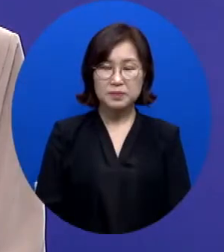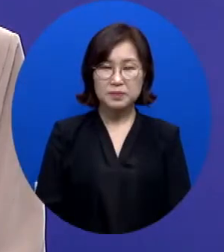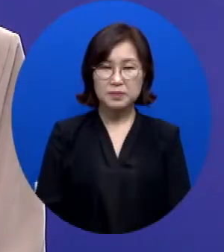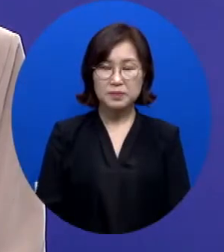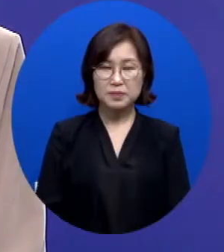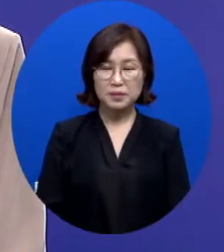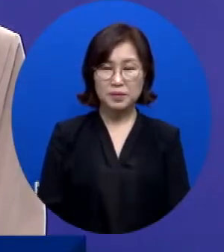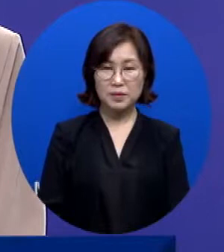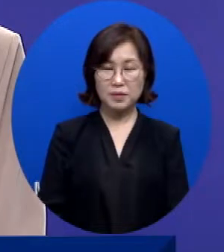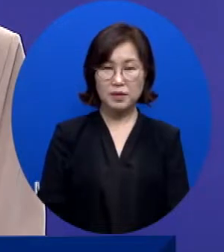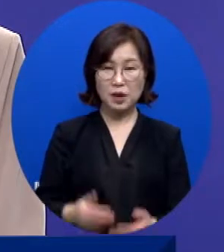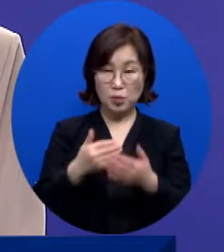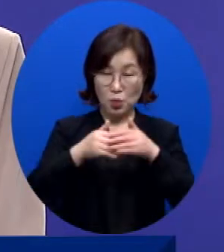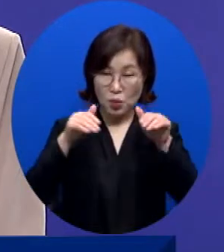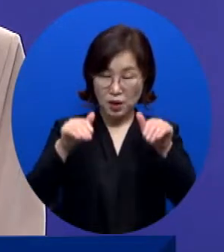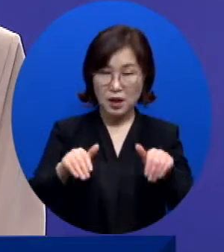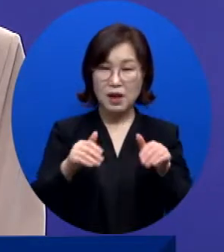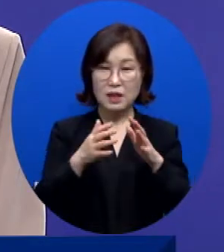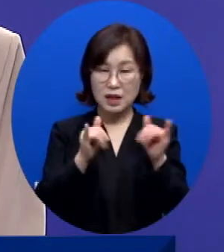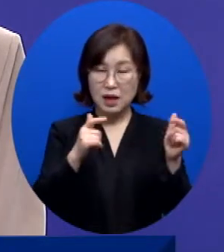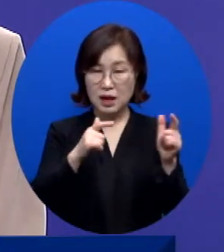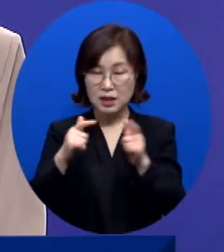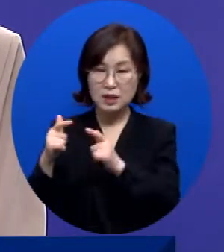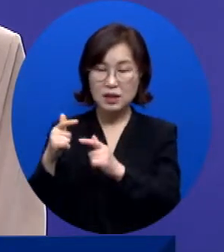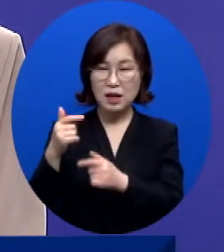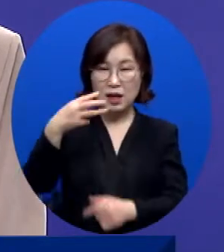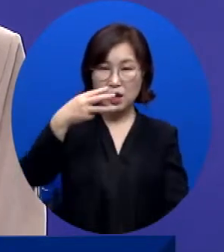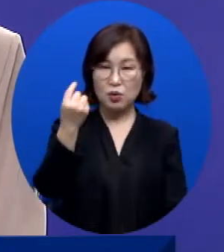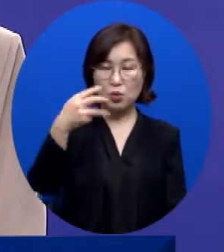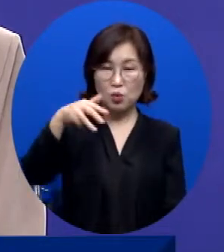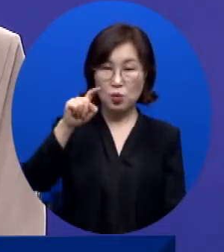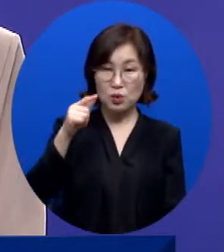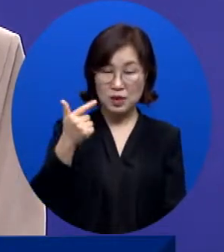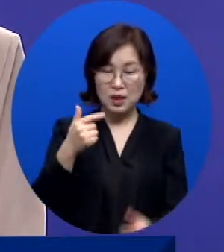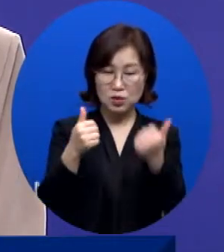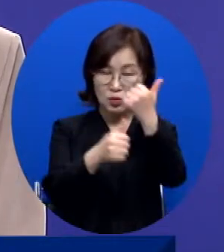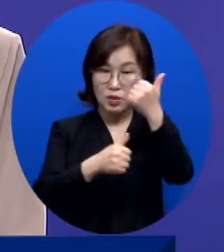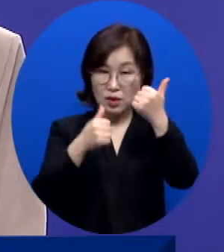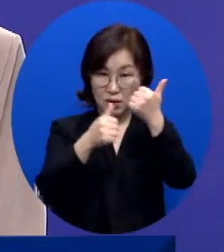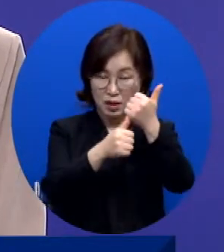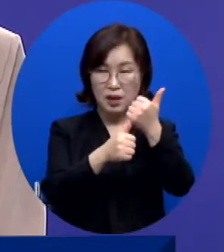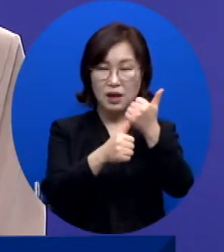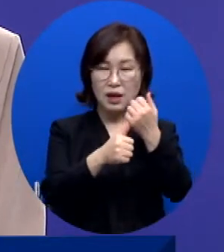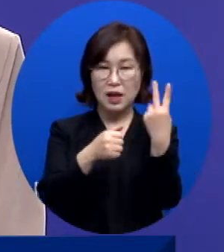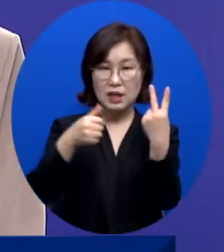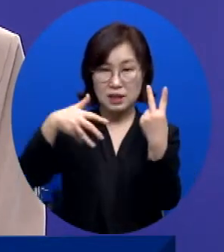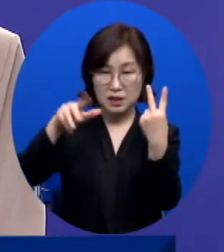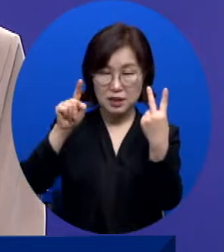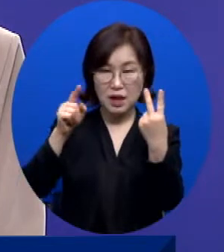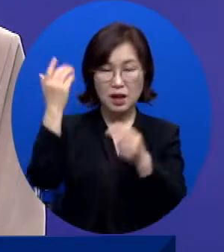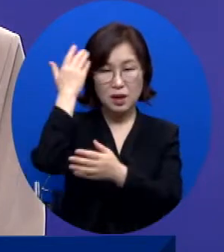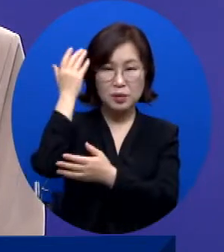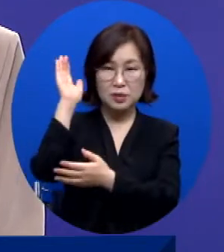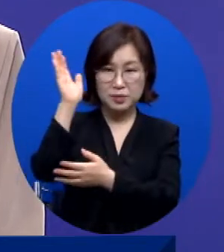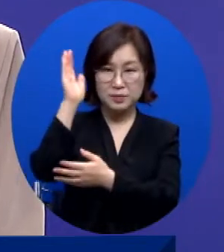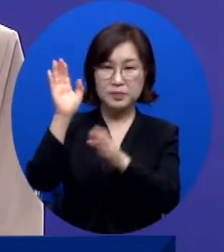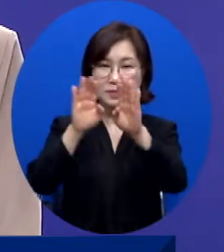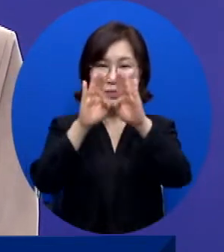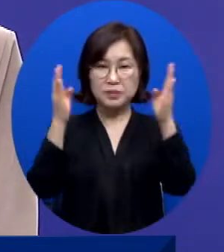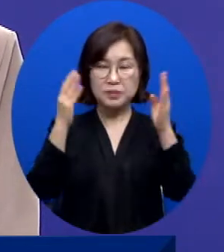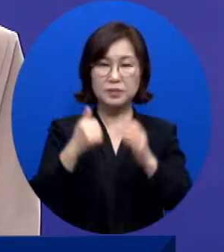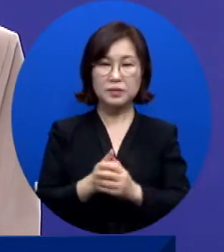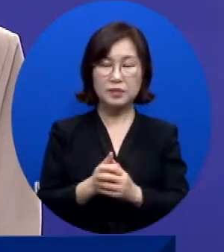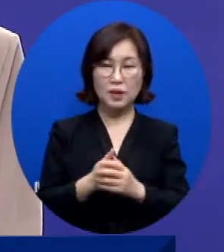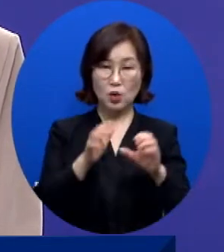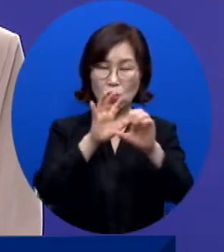국내 목회자들에게 로잔 운동을 알리기 위해 한국 로잔 위원회가 2차 로잔 목회자 콘퍼런스를 개최했습니다.